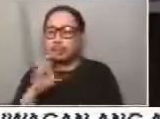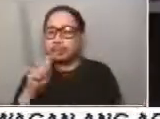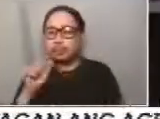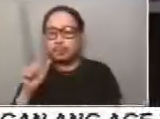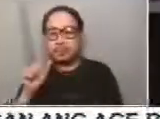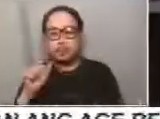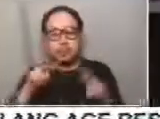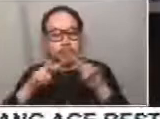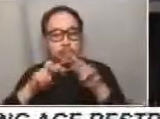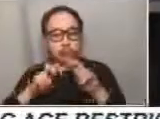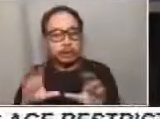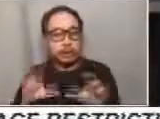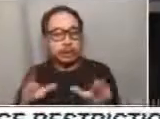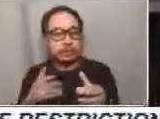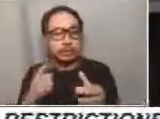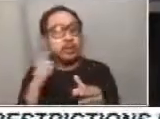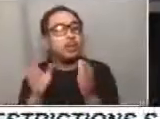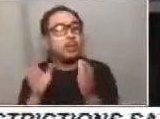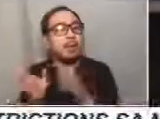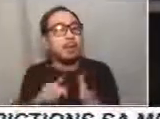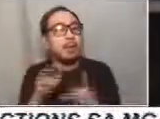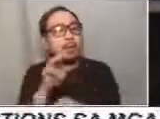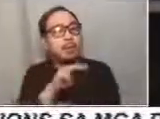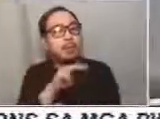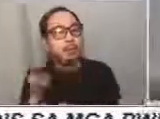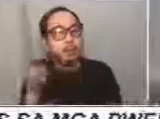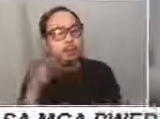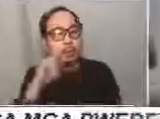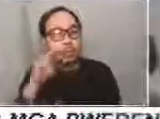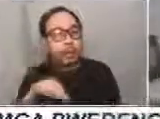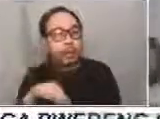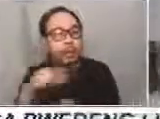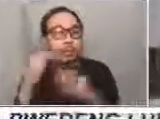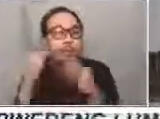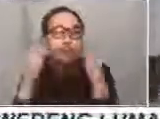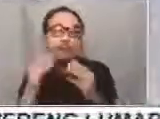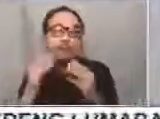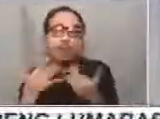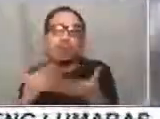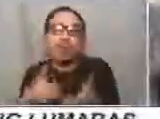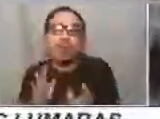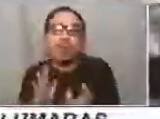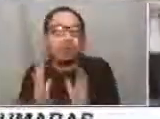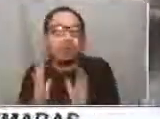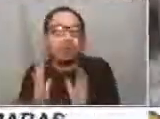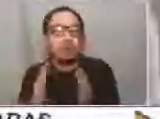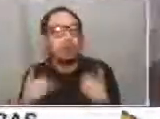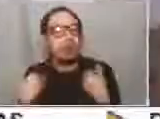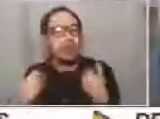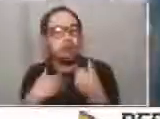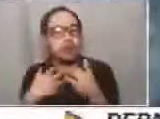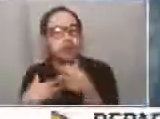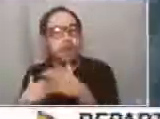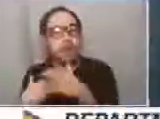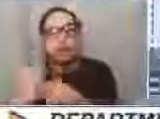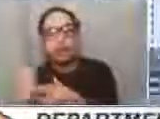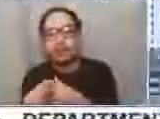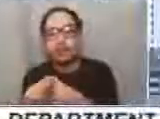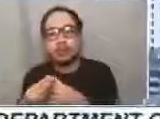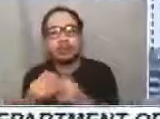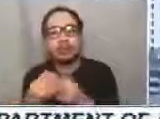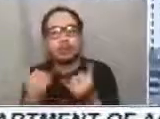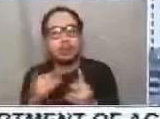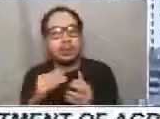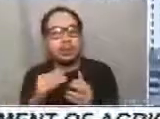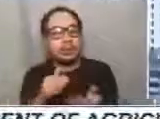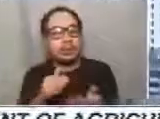and Industry Secretary Ramon Lopez sa harap ng negatibong growth rate ng gross domestic product o GDP